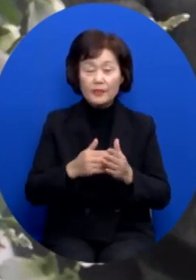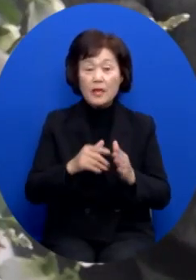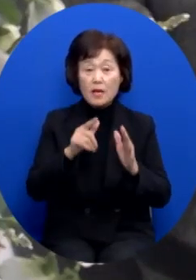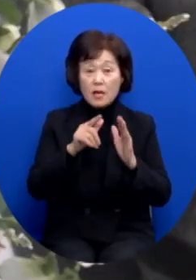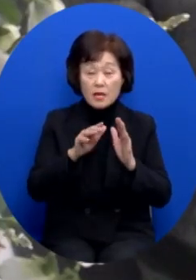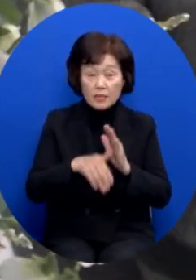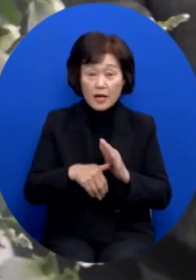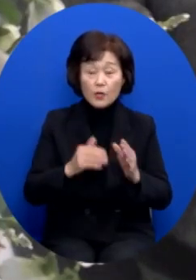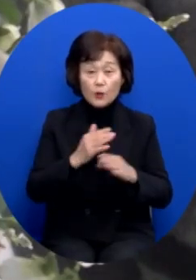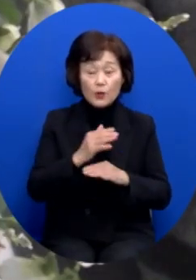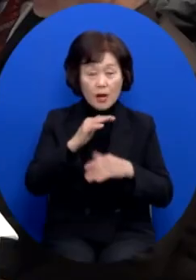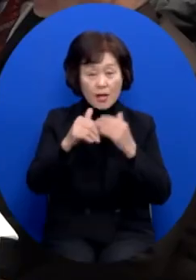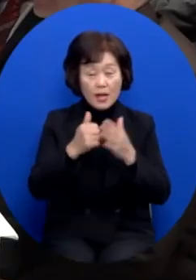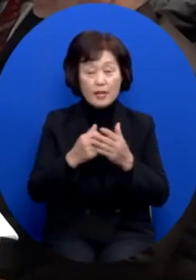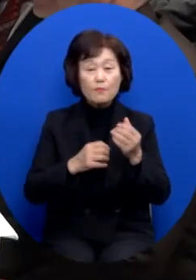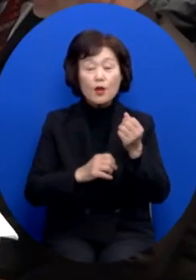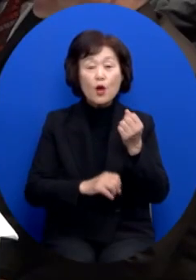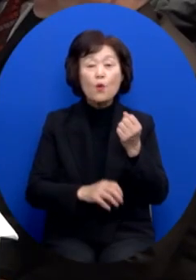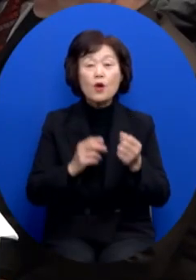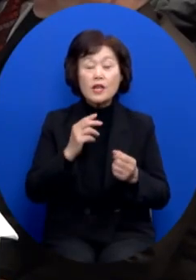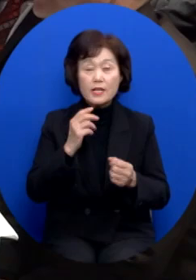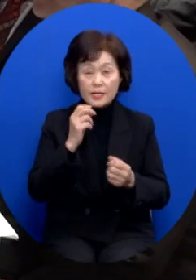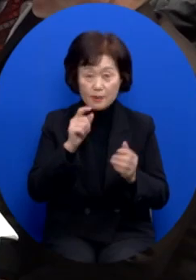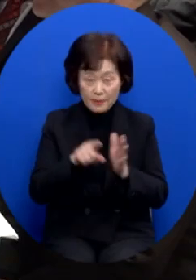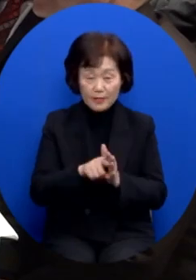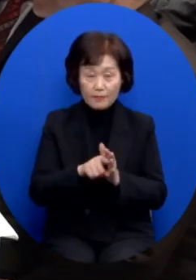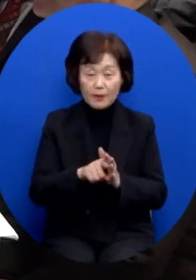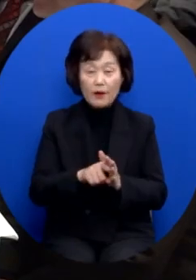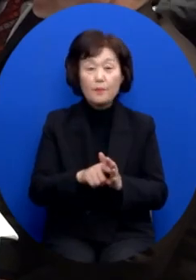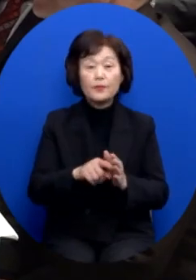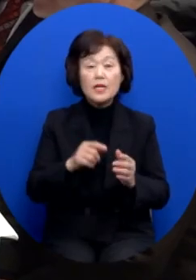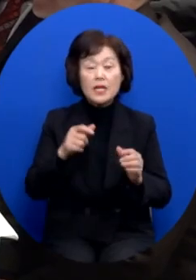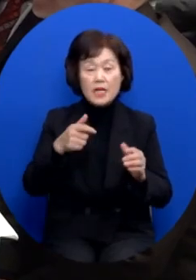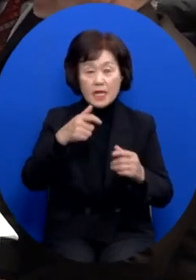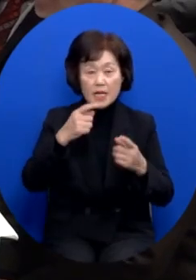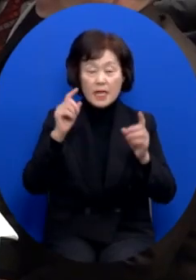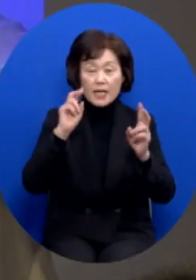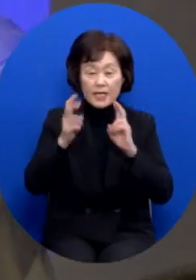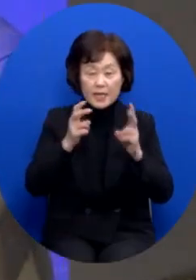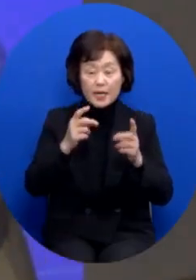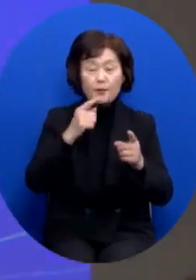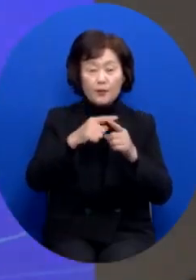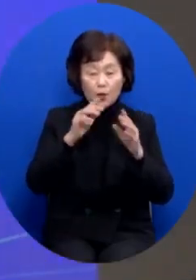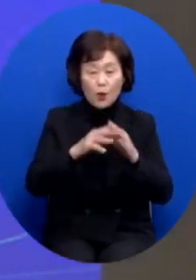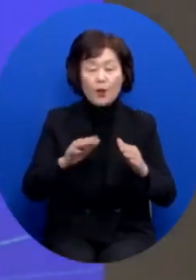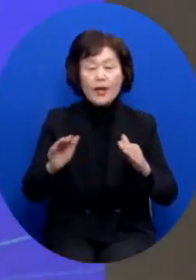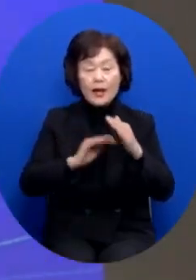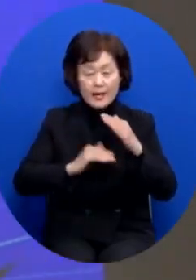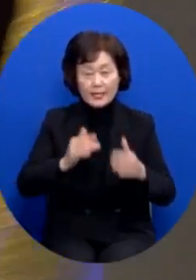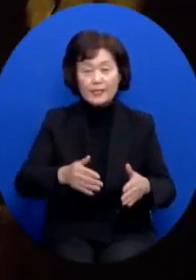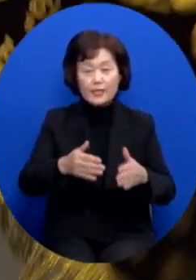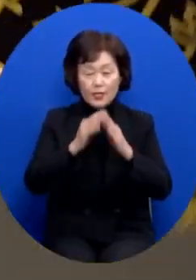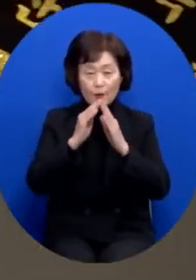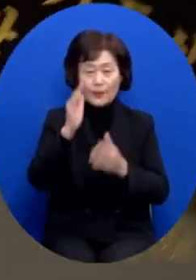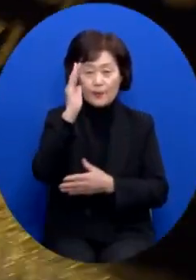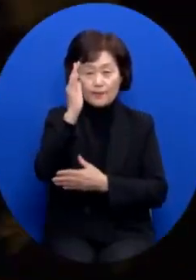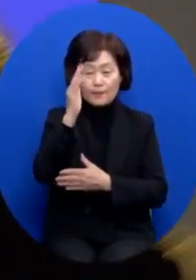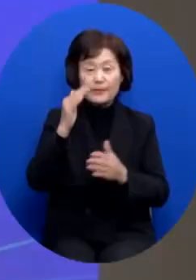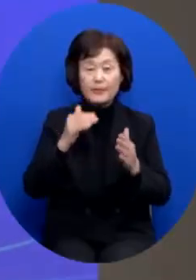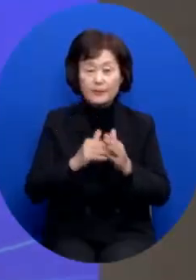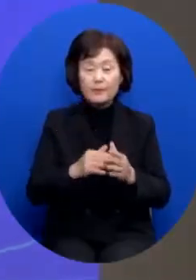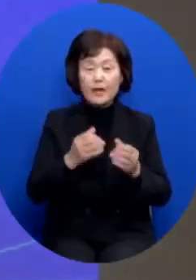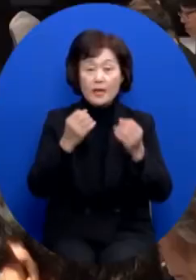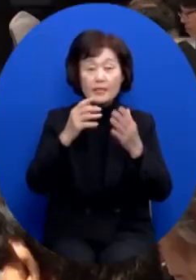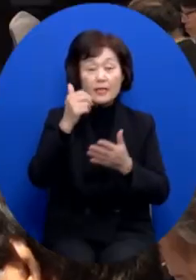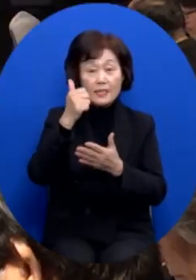초월하는 하나님의 원리를 믿으며 새로운 이종표를 따라 기업과 교회, 가정을 세우라고 당부했습니다. 이어 신임 회장에 박남을